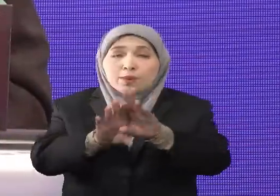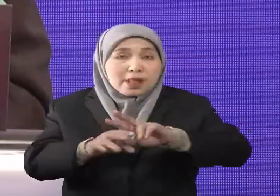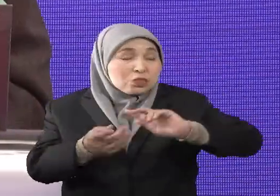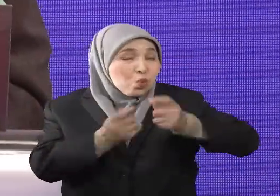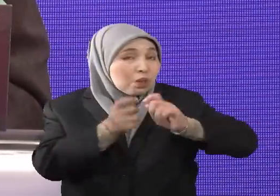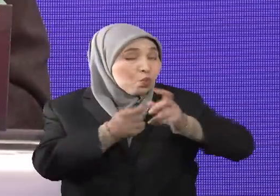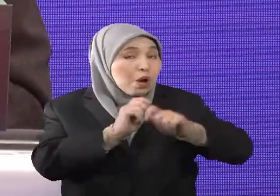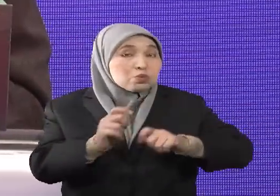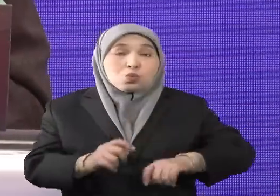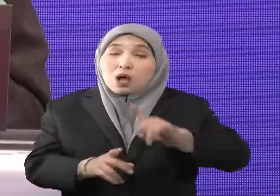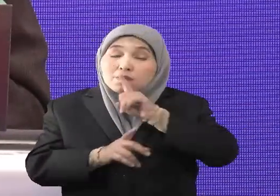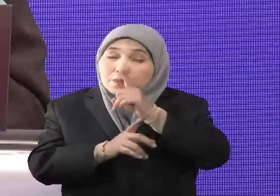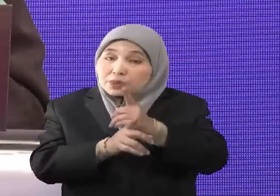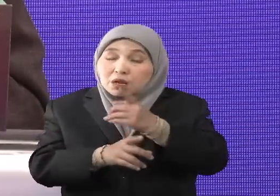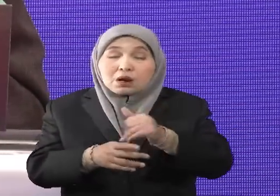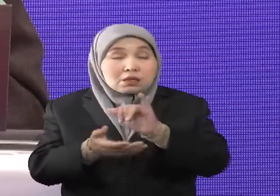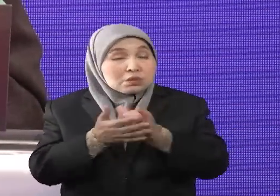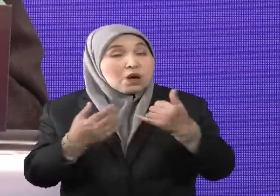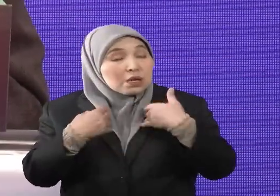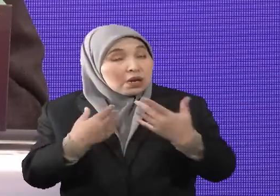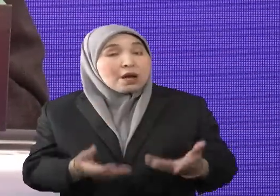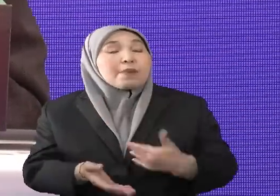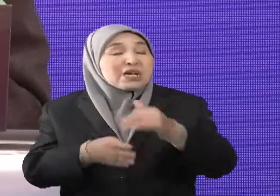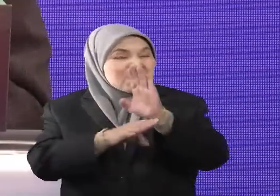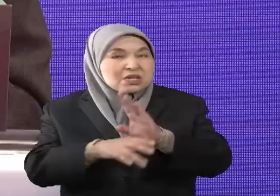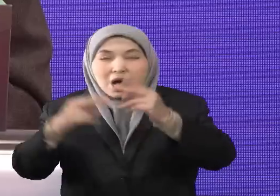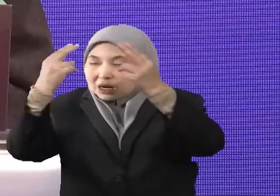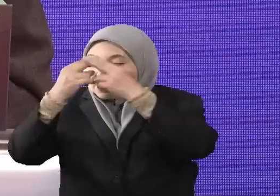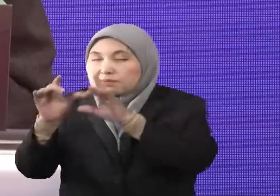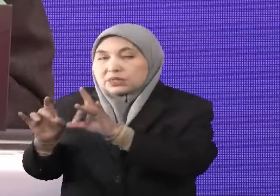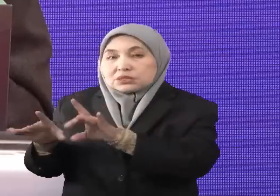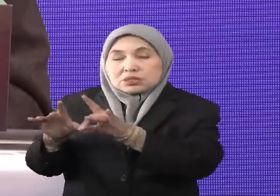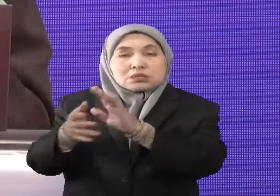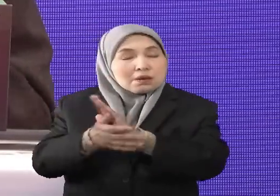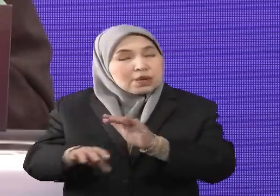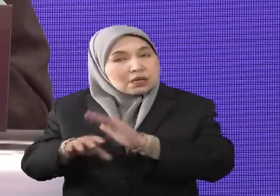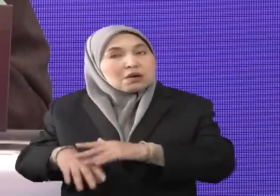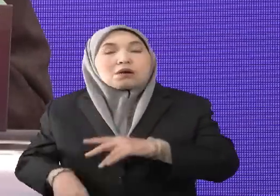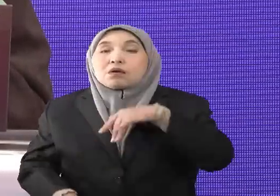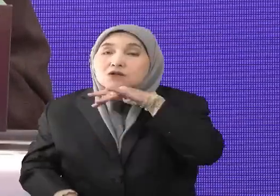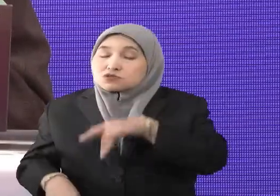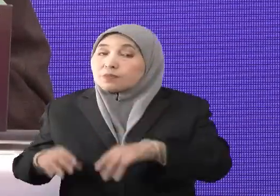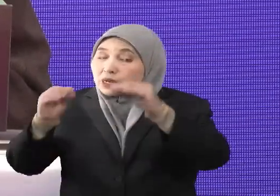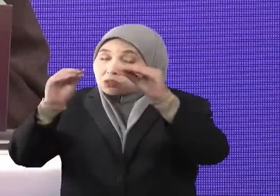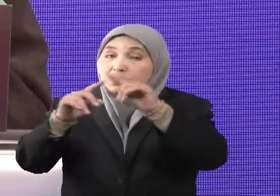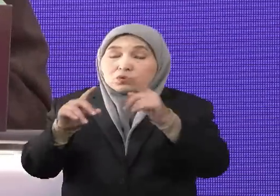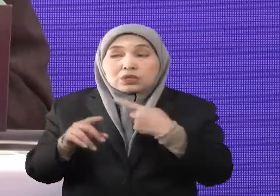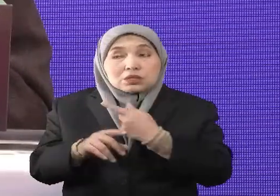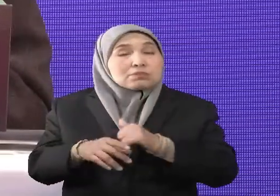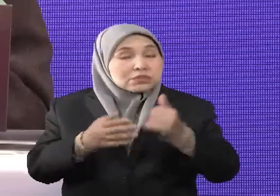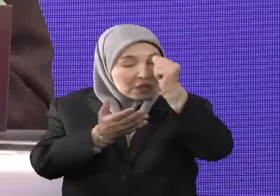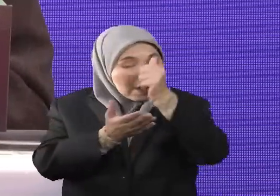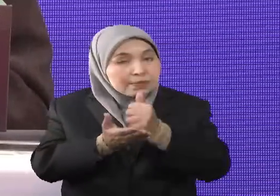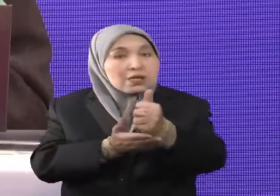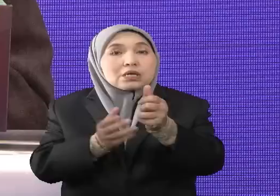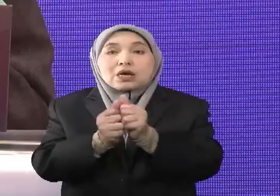Fakta karena hasad dengki mereka kepada bangsa Arab dan kepada Rasulullah Shallallahu Alaihi Wasallam pengajaran untuk kita Kita kenal amanah dengan